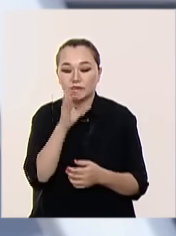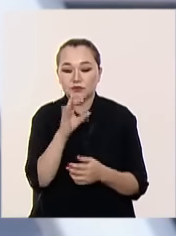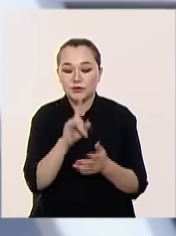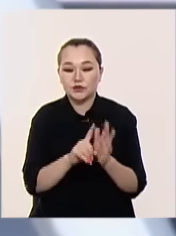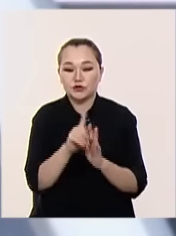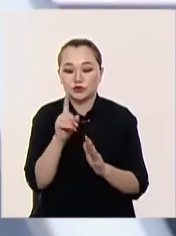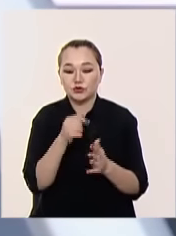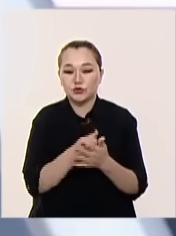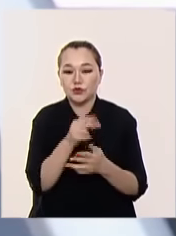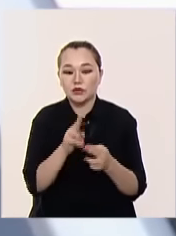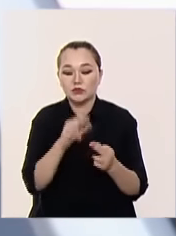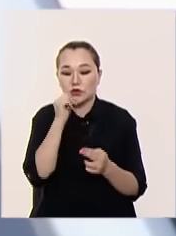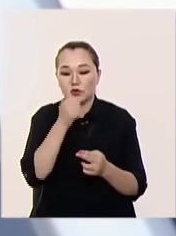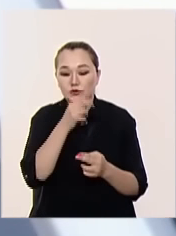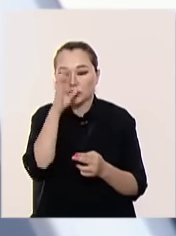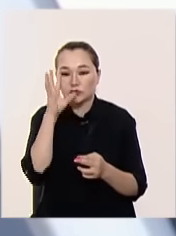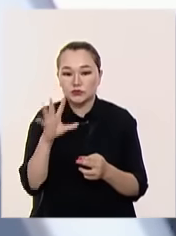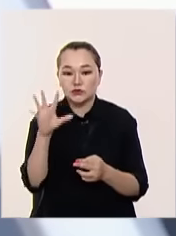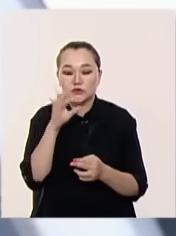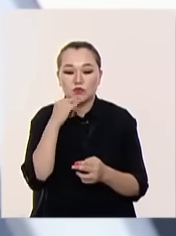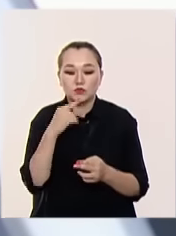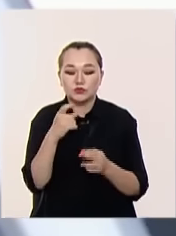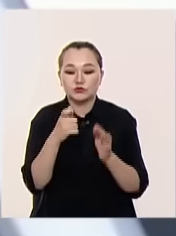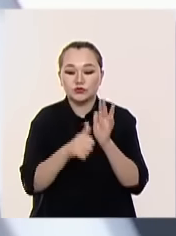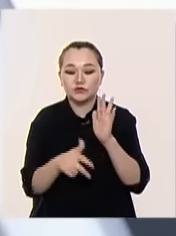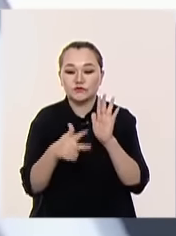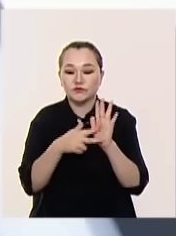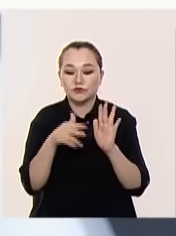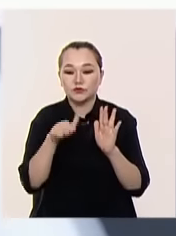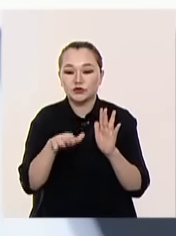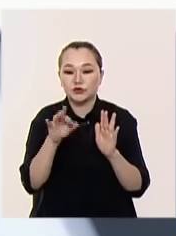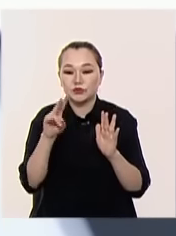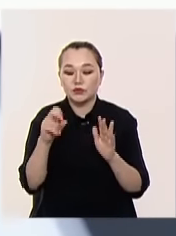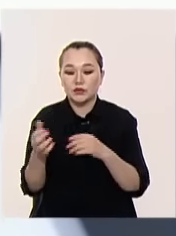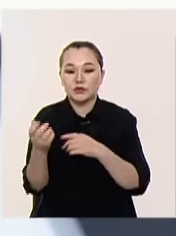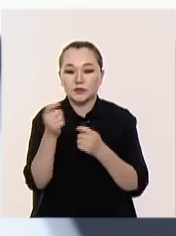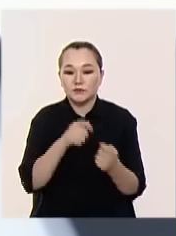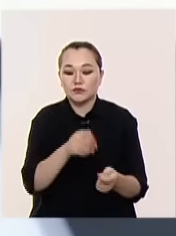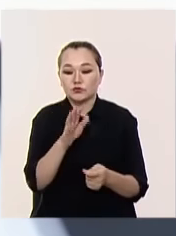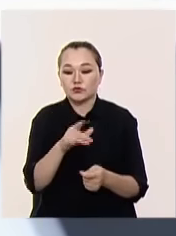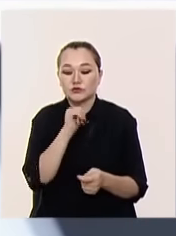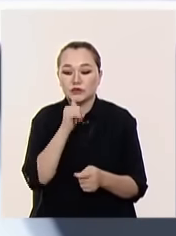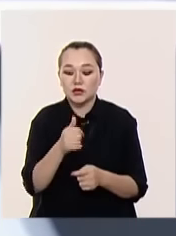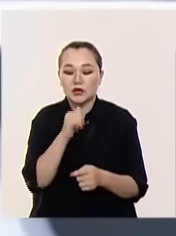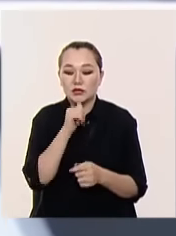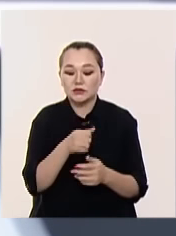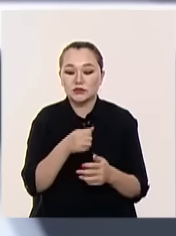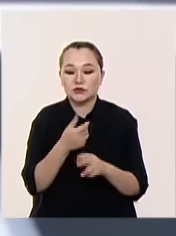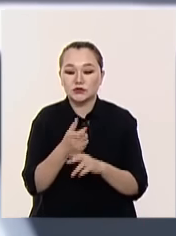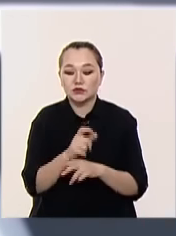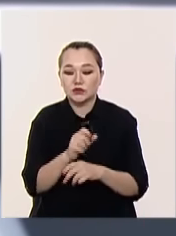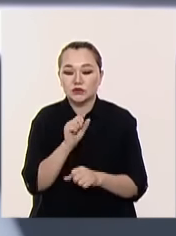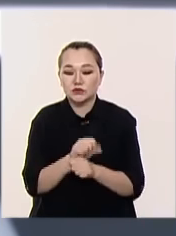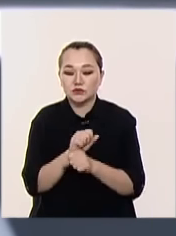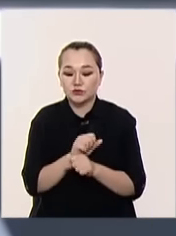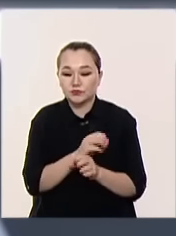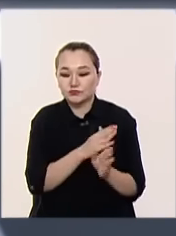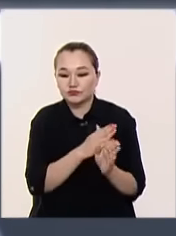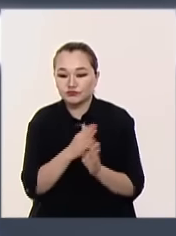бастап, жыл соңына дейін елімізге Ресейден 168 мың тонна қант жеткізілетін болды. Яғни, бұған дейін Қазақстанға тоқтап